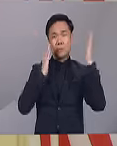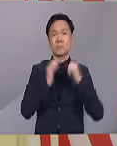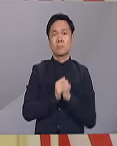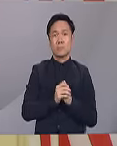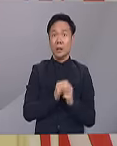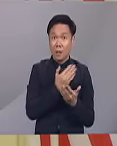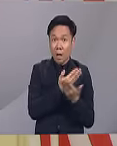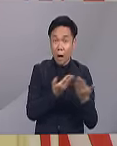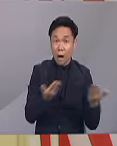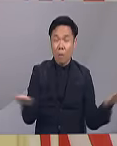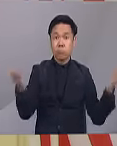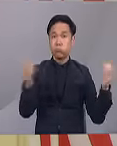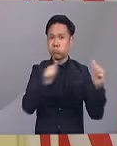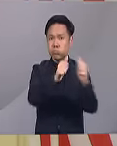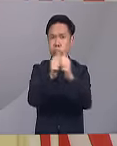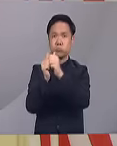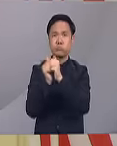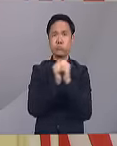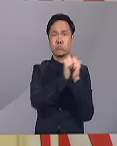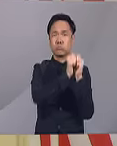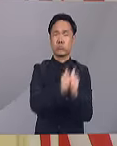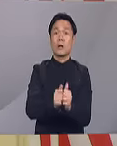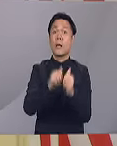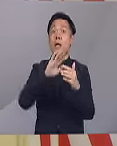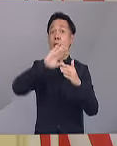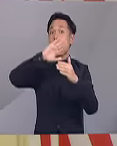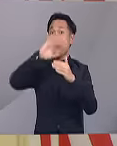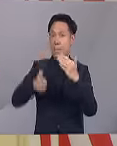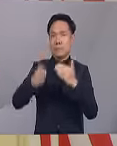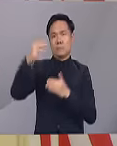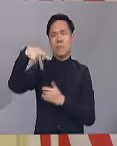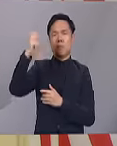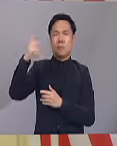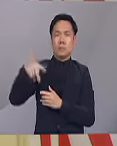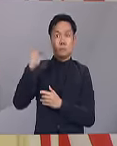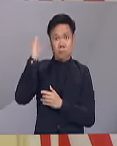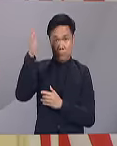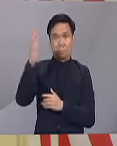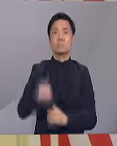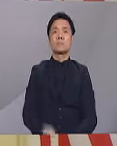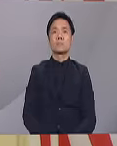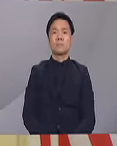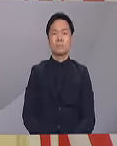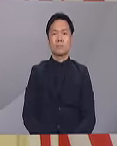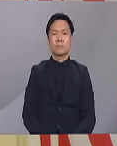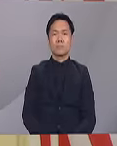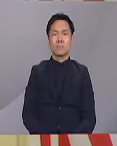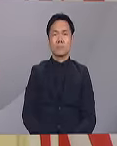sama-sama boleh bebas apabila PKP ditamatkan. Oleh itu,